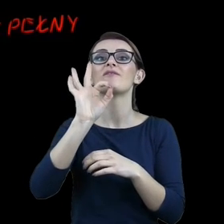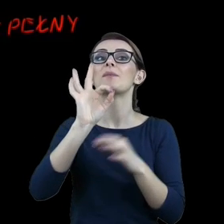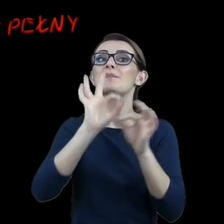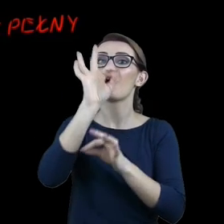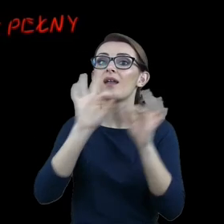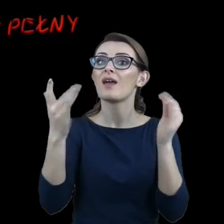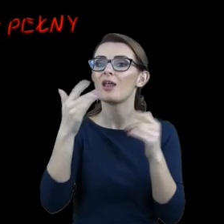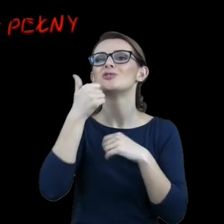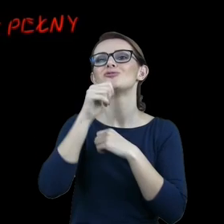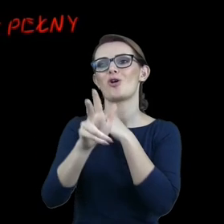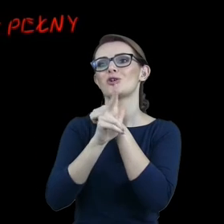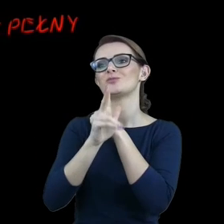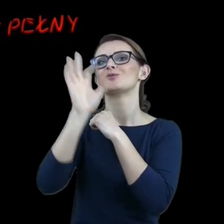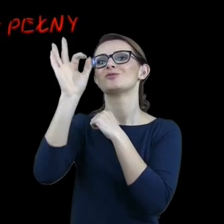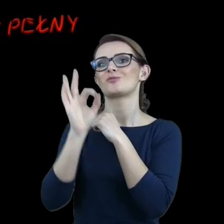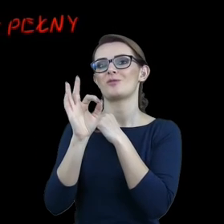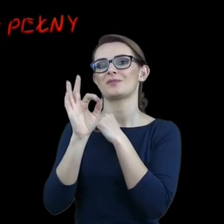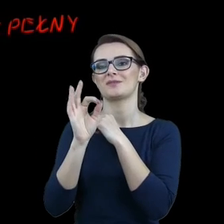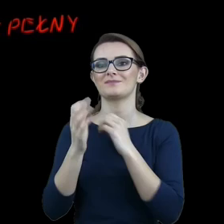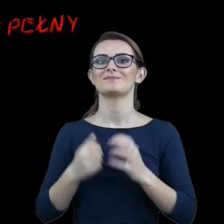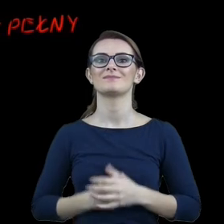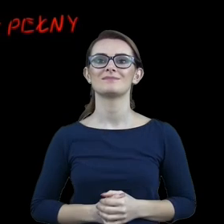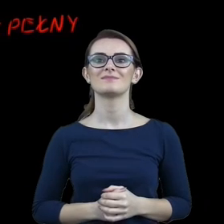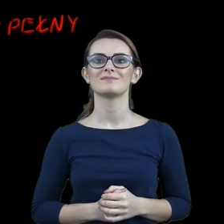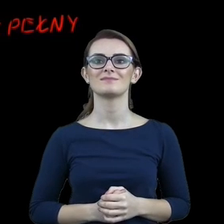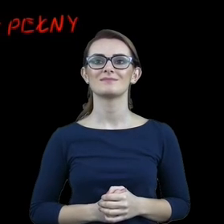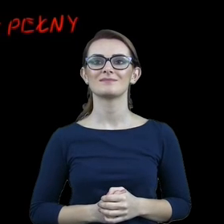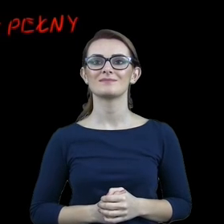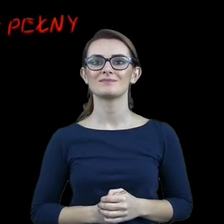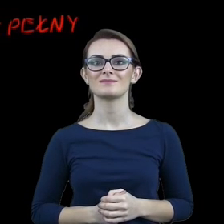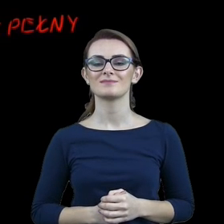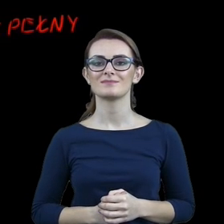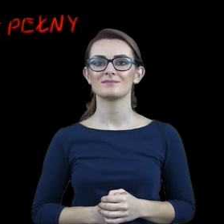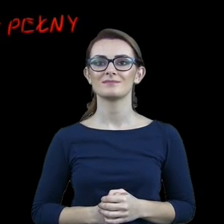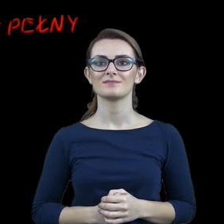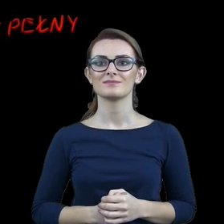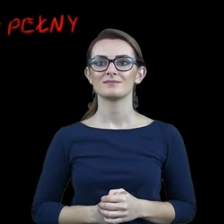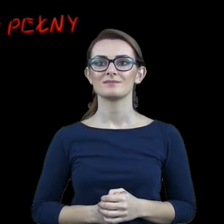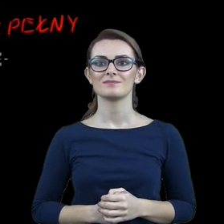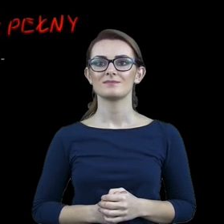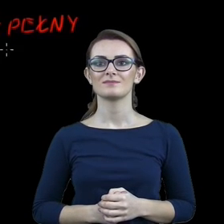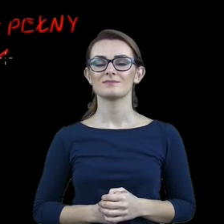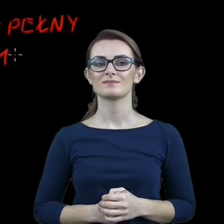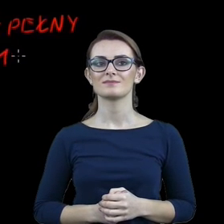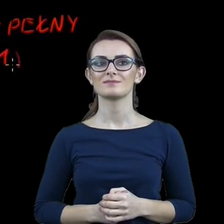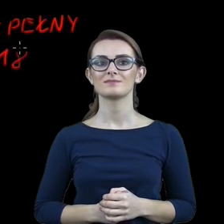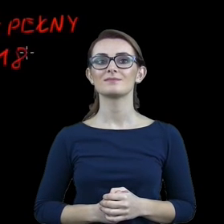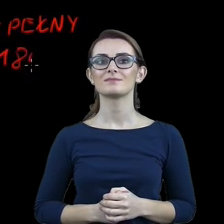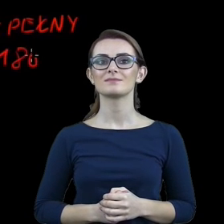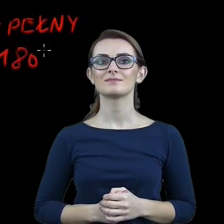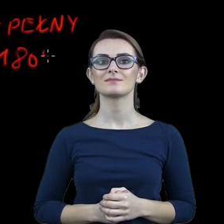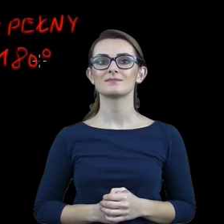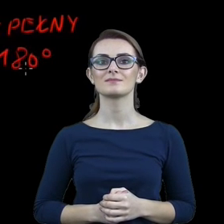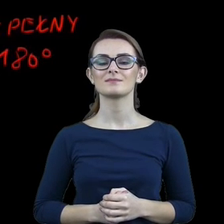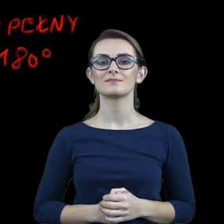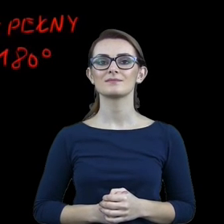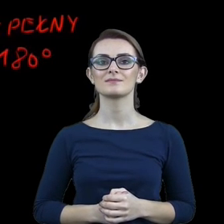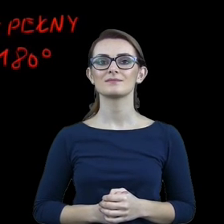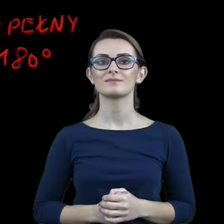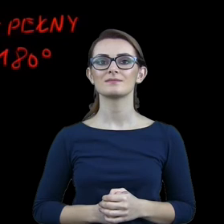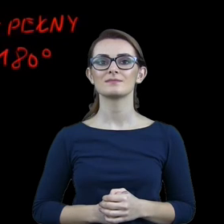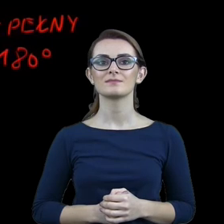DSF, ma miarę 180 stopni.